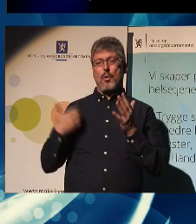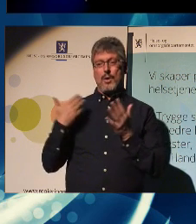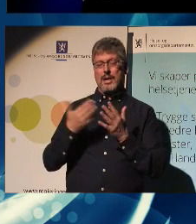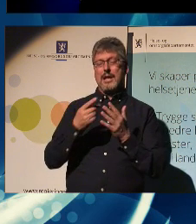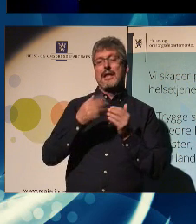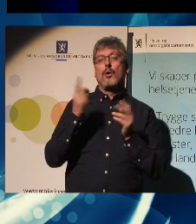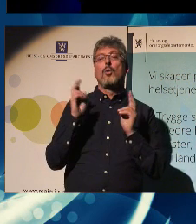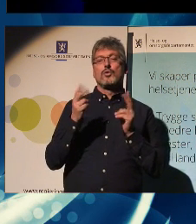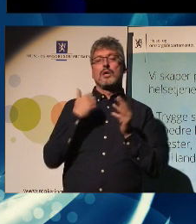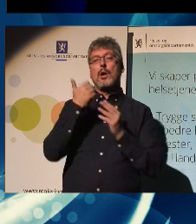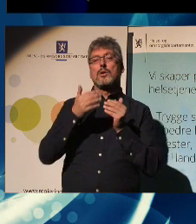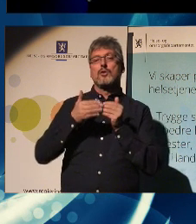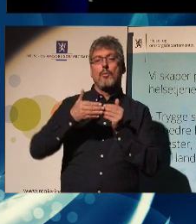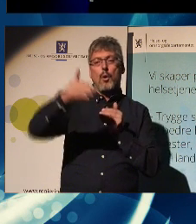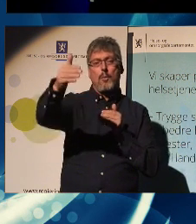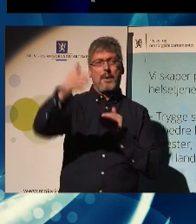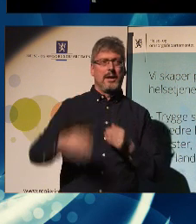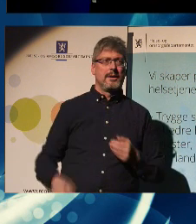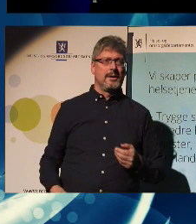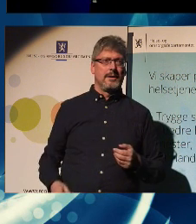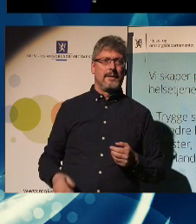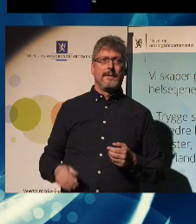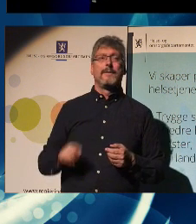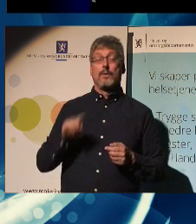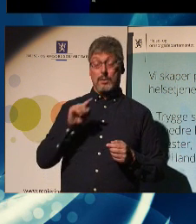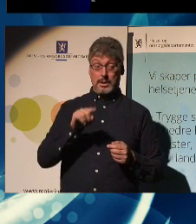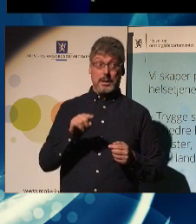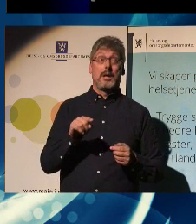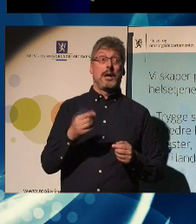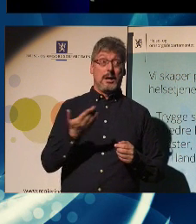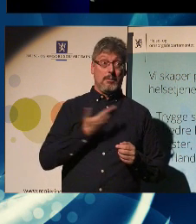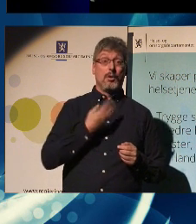her. Og det snakker om peng,